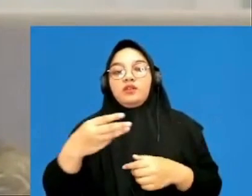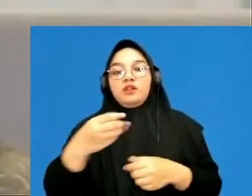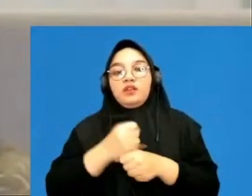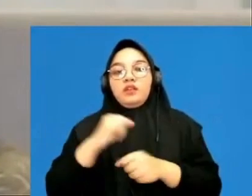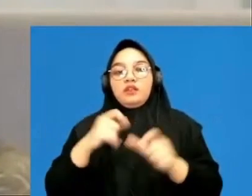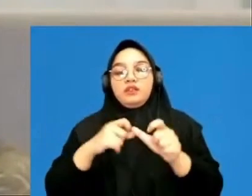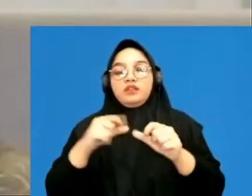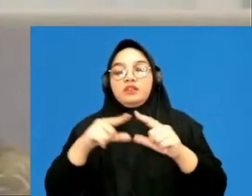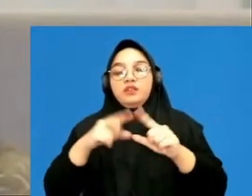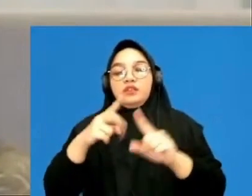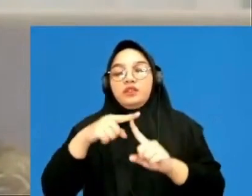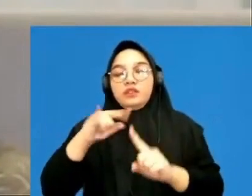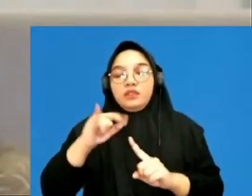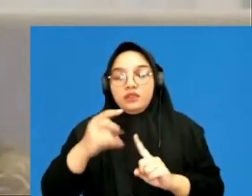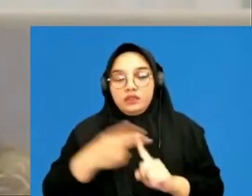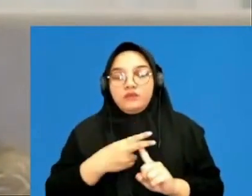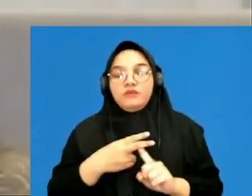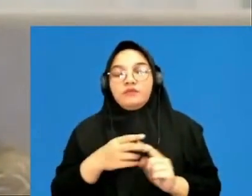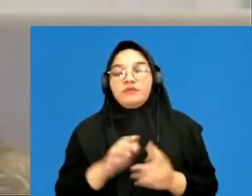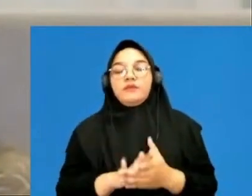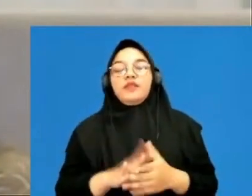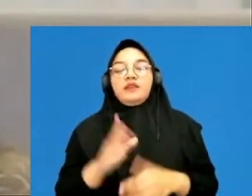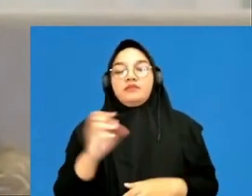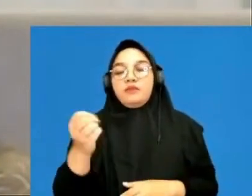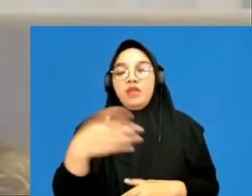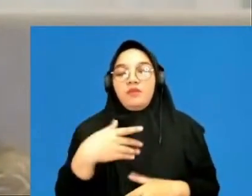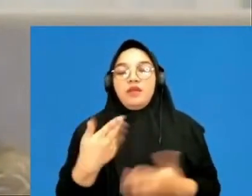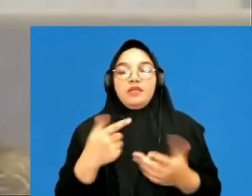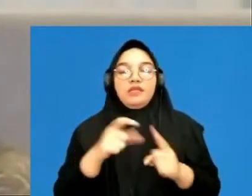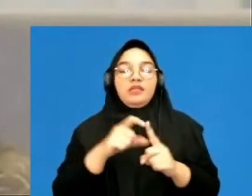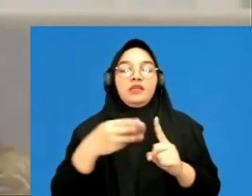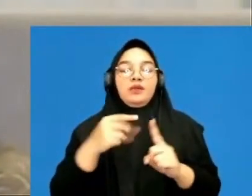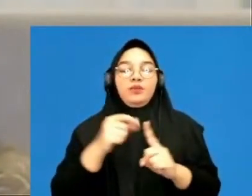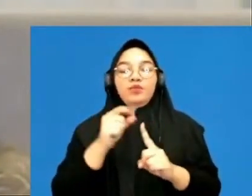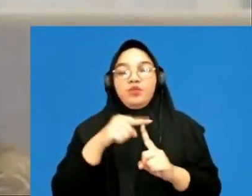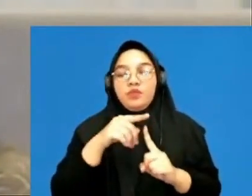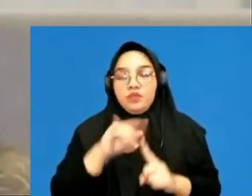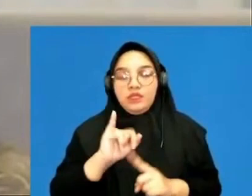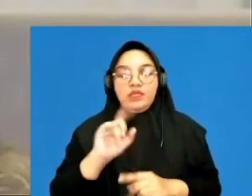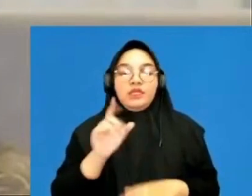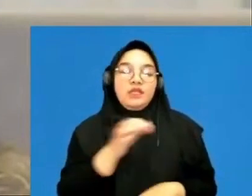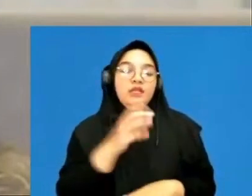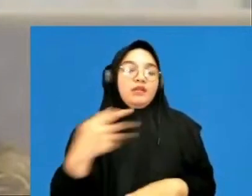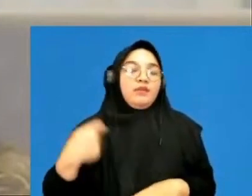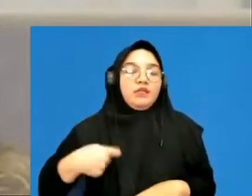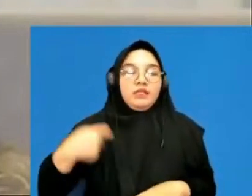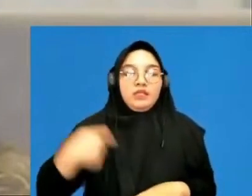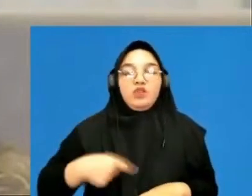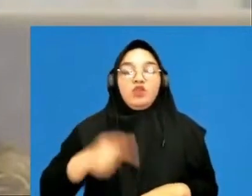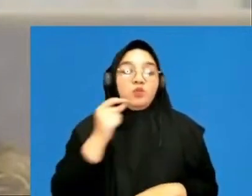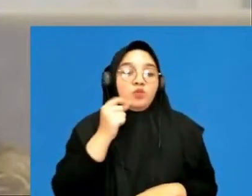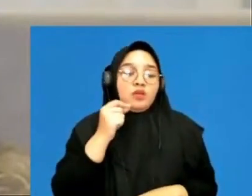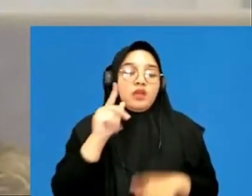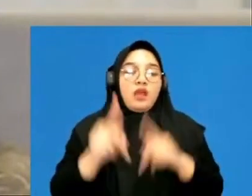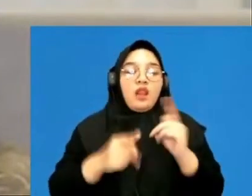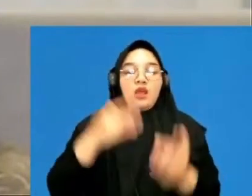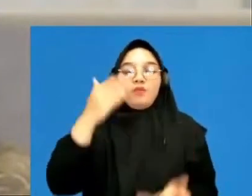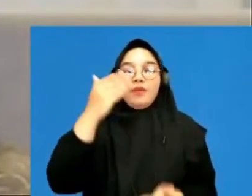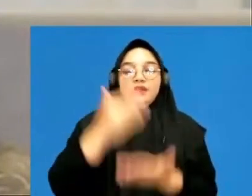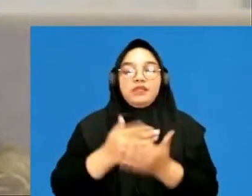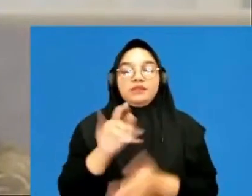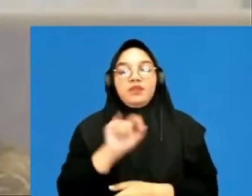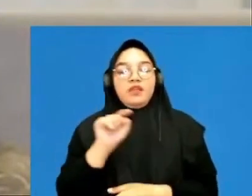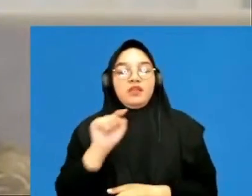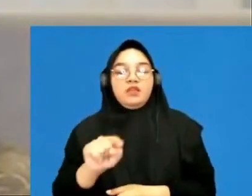tadi Deputi Kementerian bilang umurnya mestinya itu kalau batas umurnya seperti